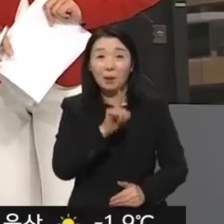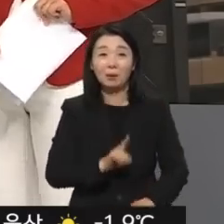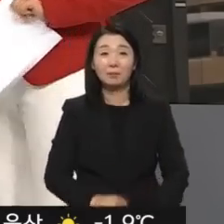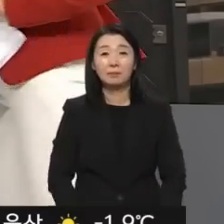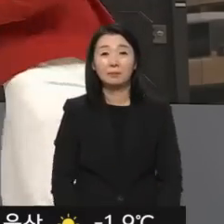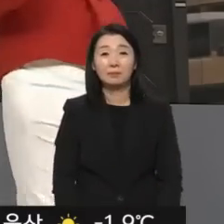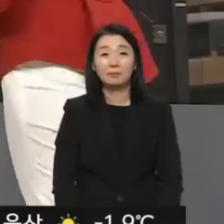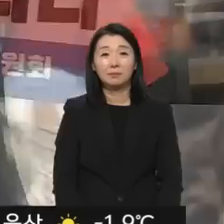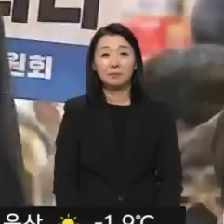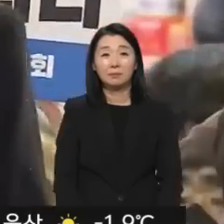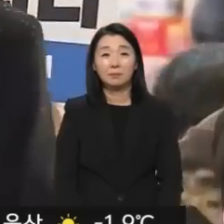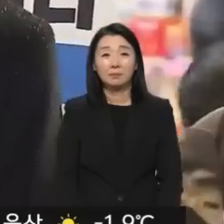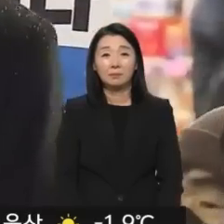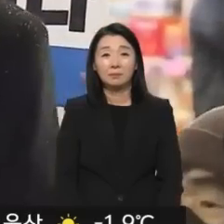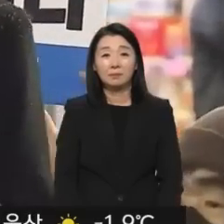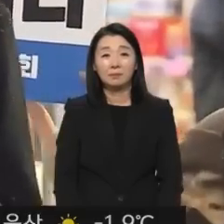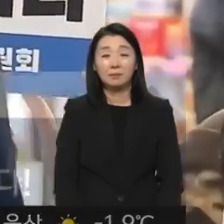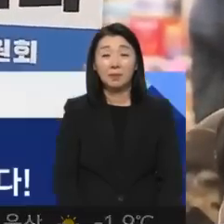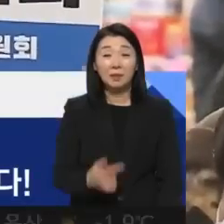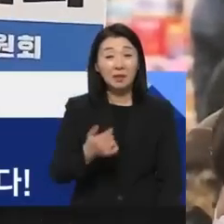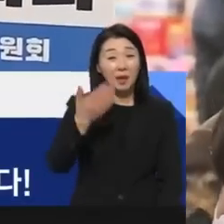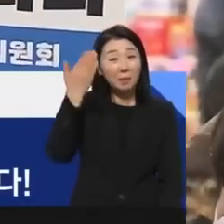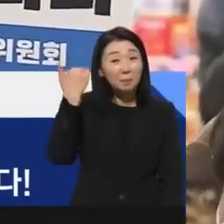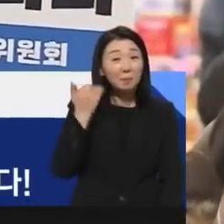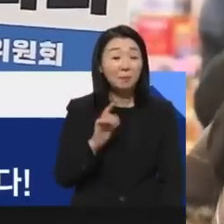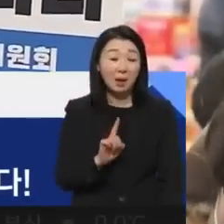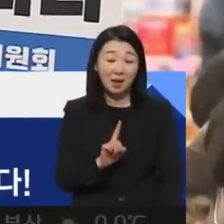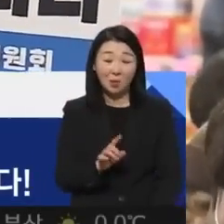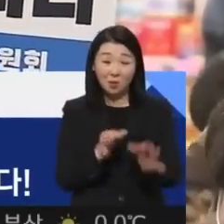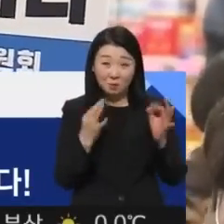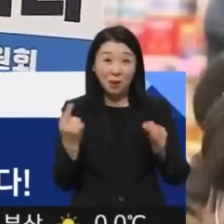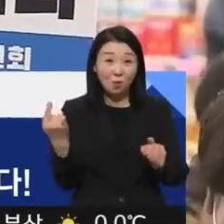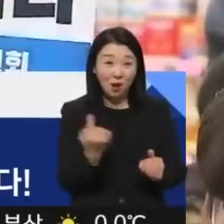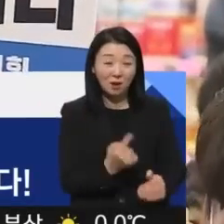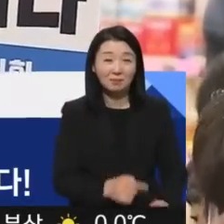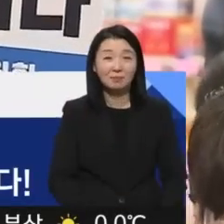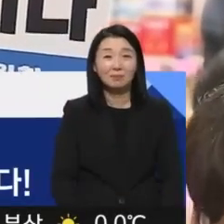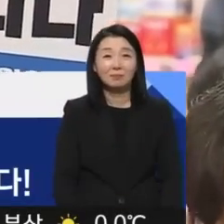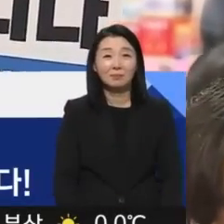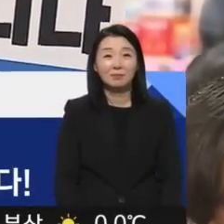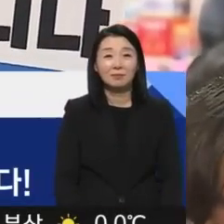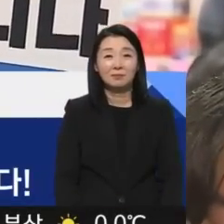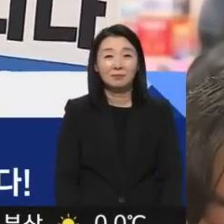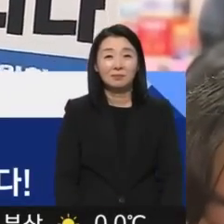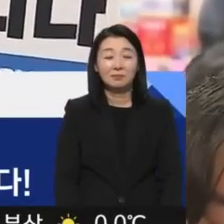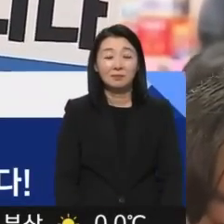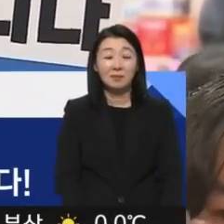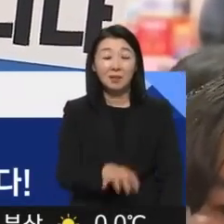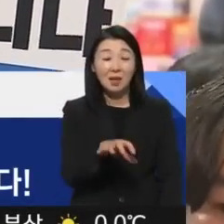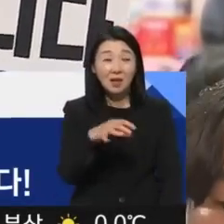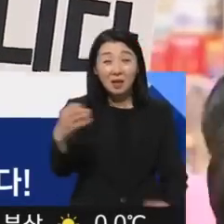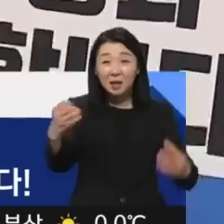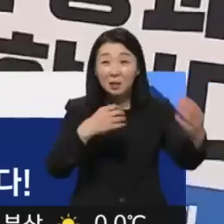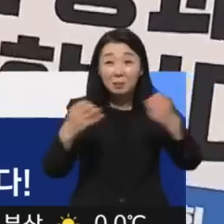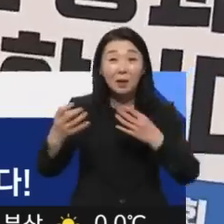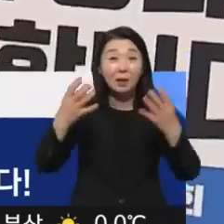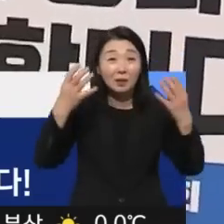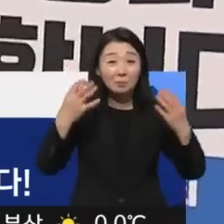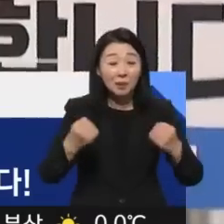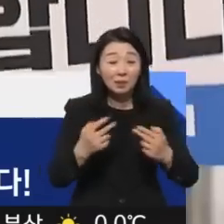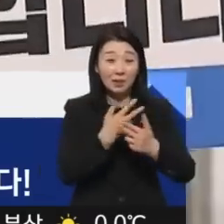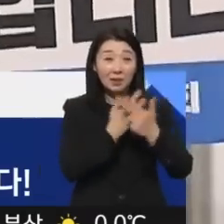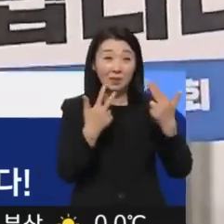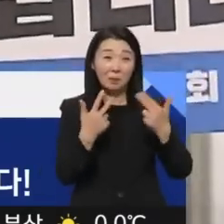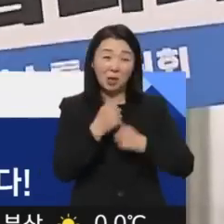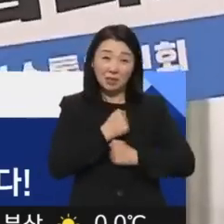말했습니다. 오랜만에 현장에 나와 있다 보니까 여러 말씀을 듣게 되는데요. 이재명을 지킬